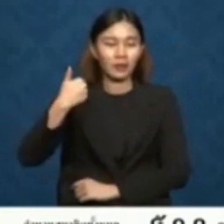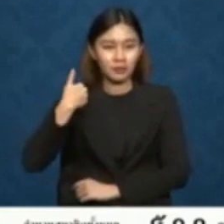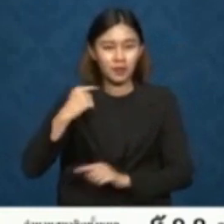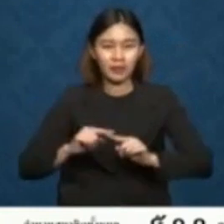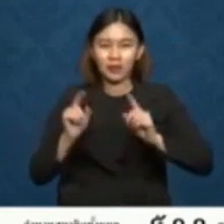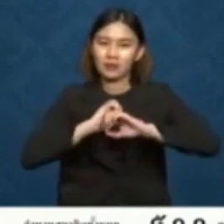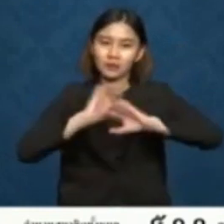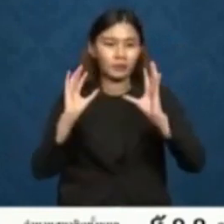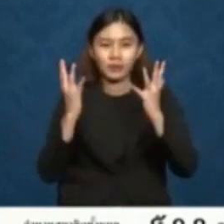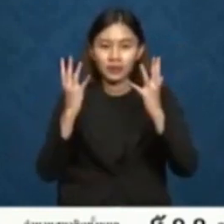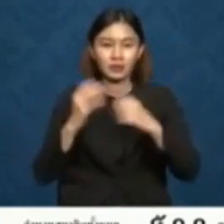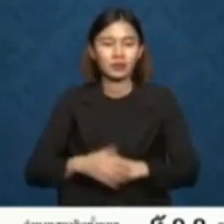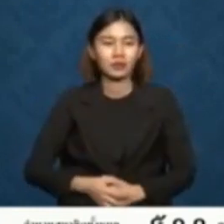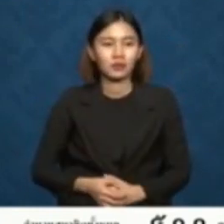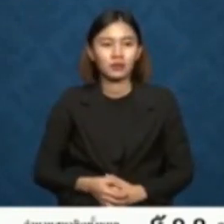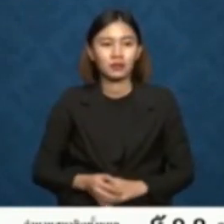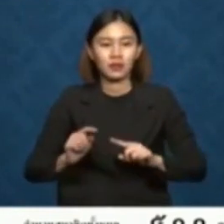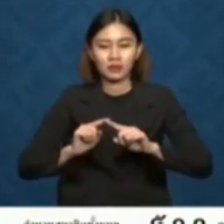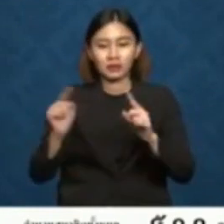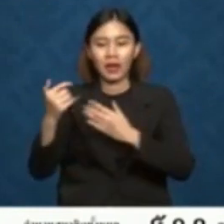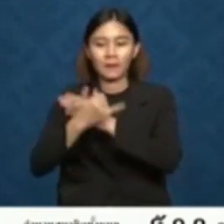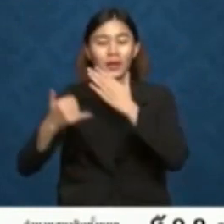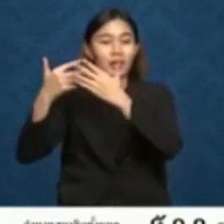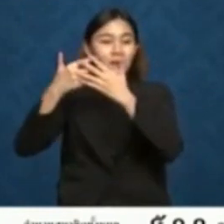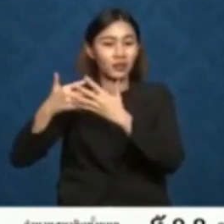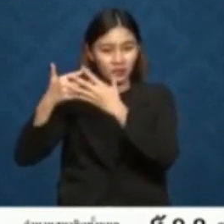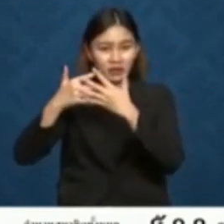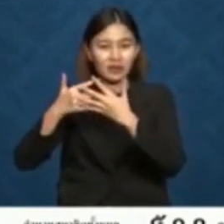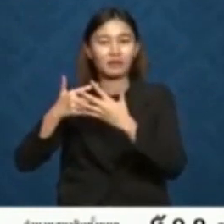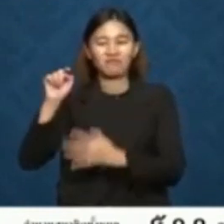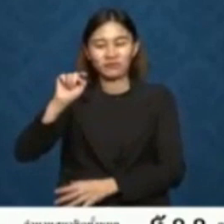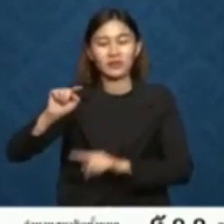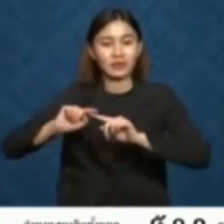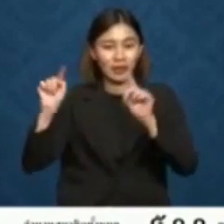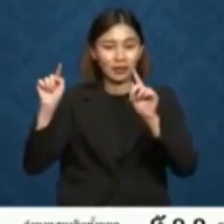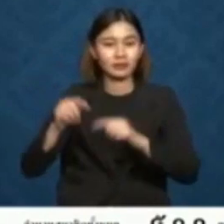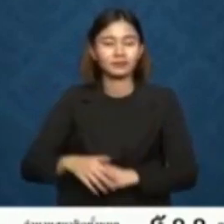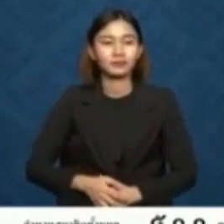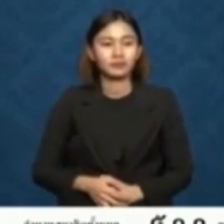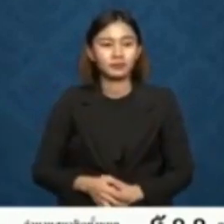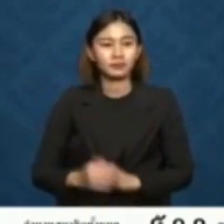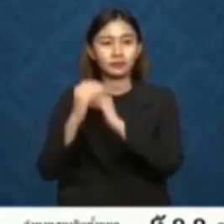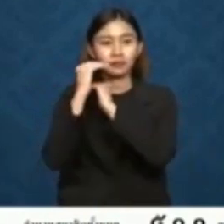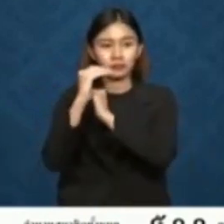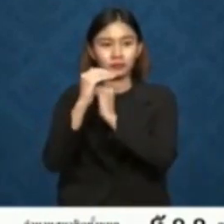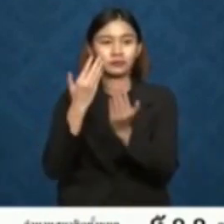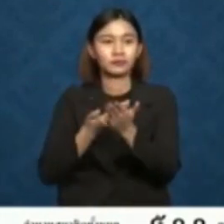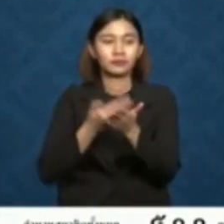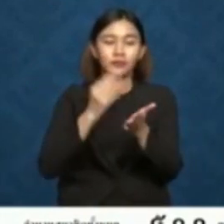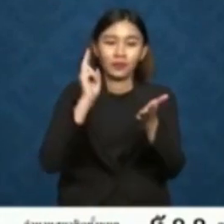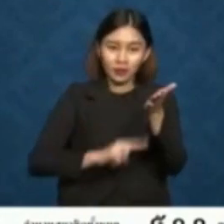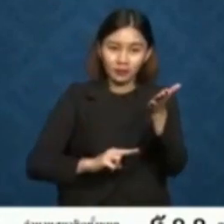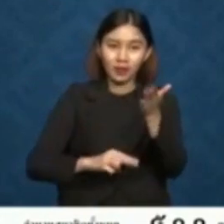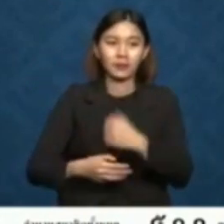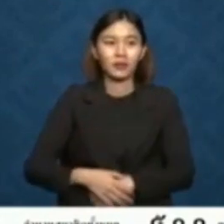ทางแพ่งไว้นะครับแต่ก็ไม่ชัดเจนครับต่างจากของประเทศสหรัฐอเมริกาครับท่านประธาน